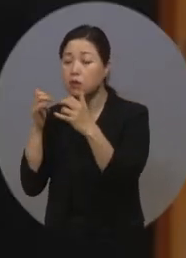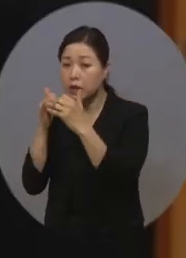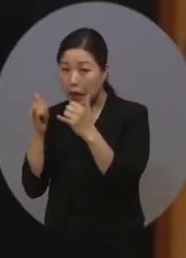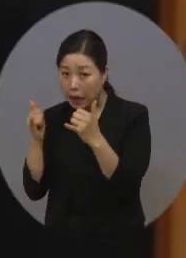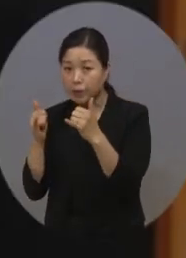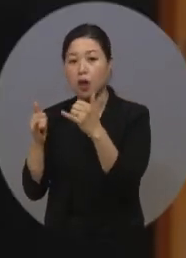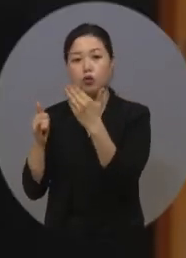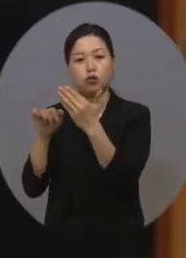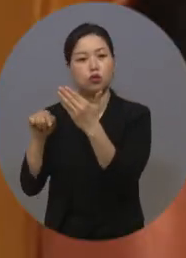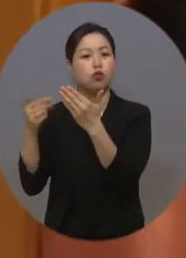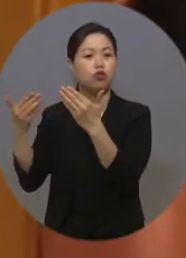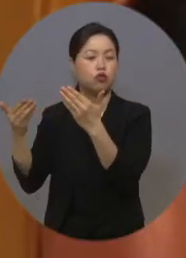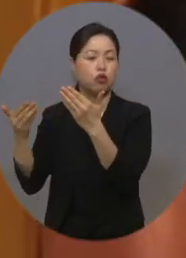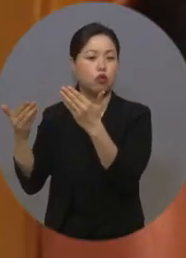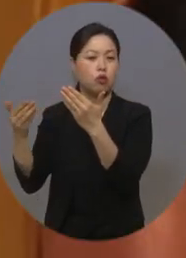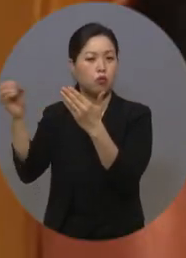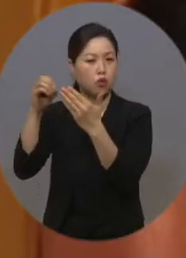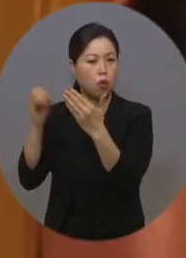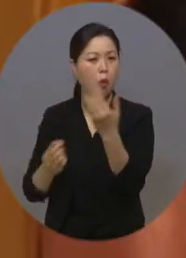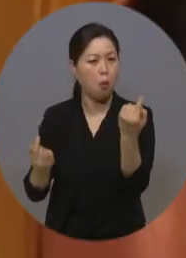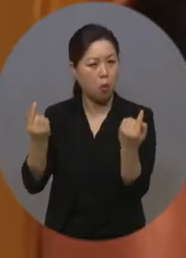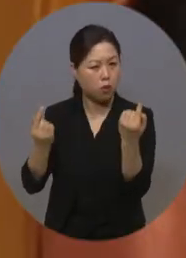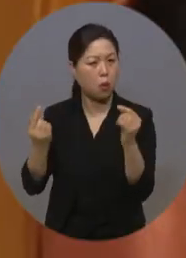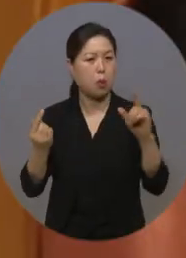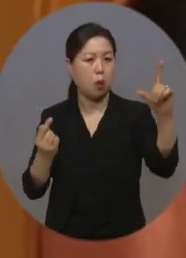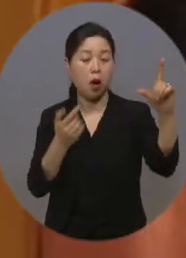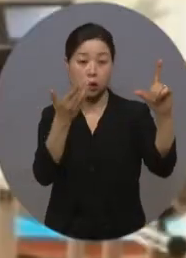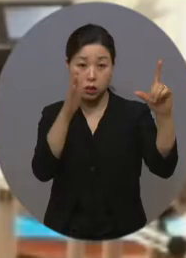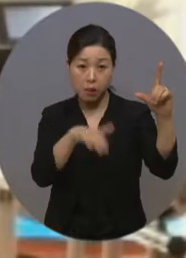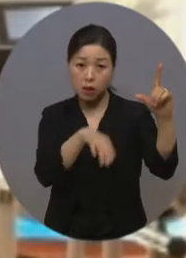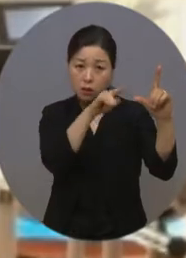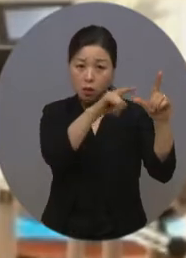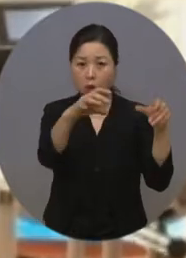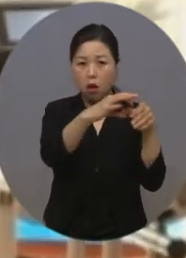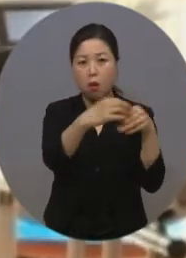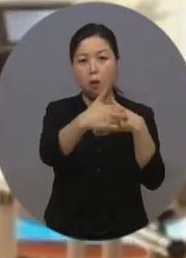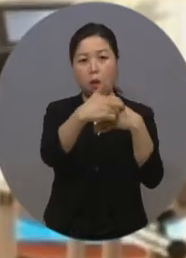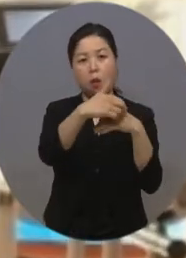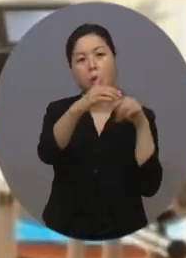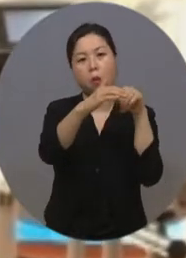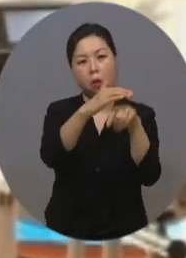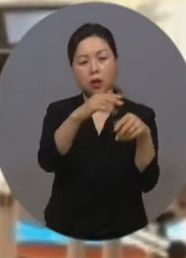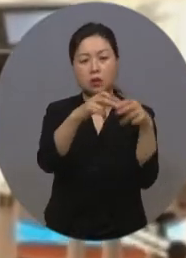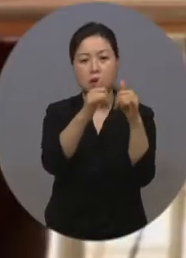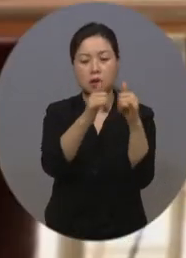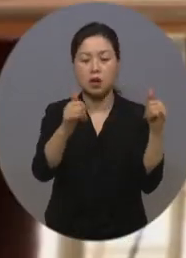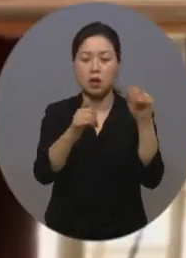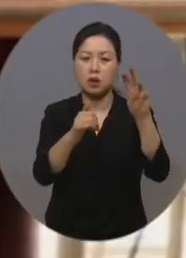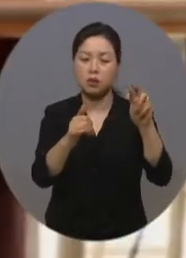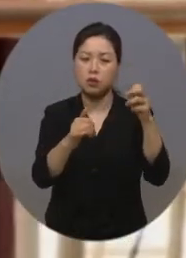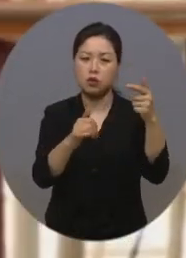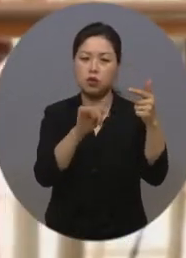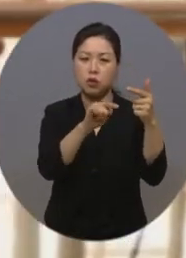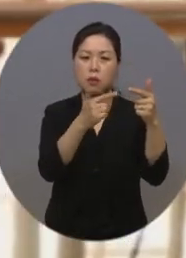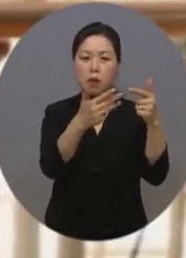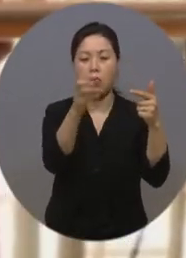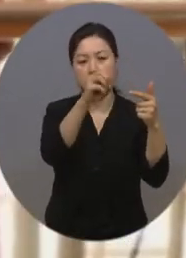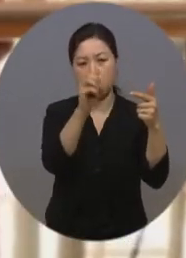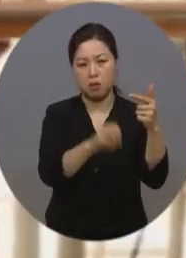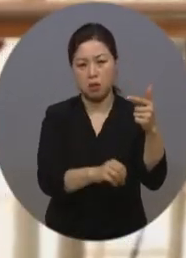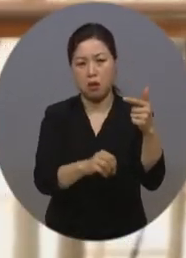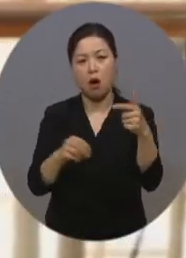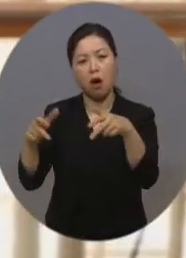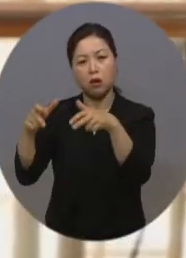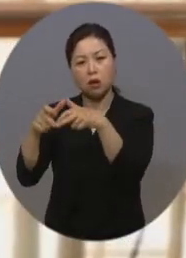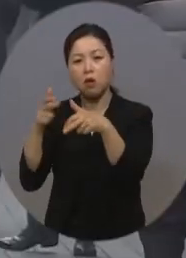높았으나 이에 대한 진료를 받은 장애인은 36.8% 로 비장애인 52.5% 가 비교의